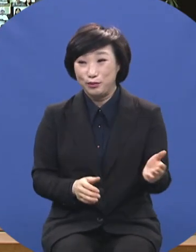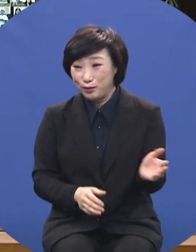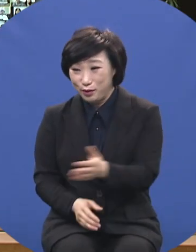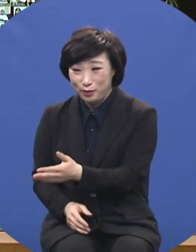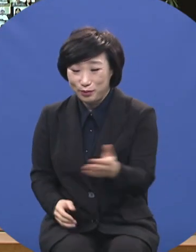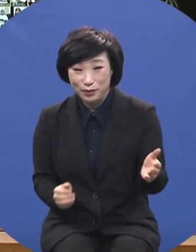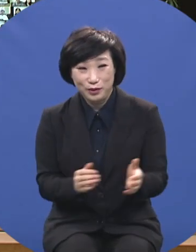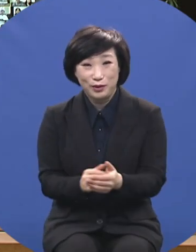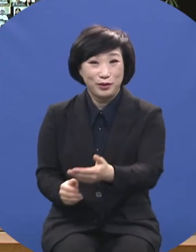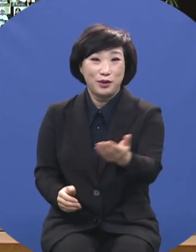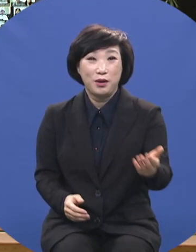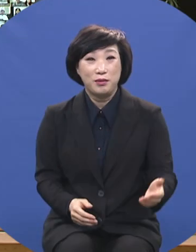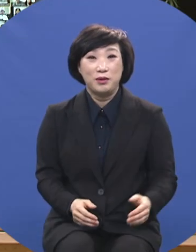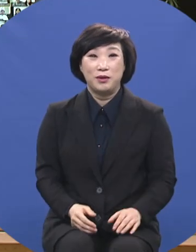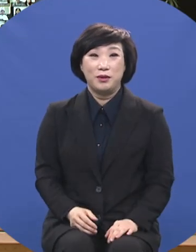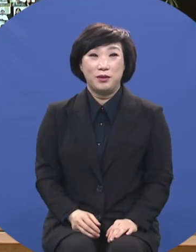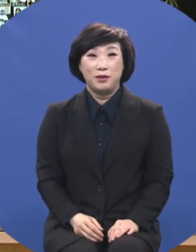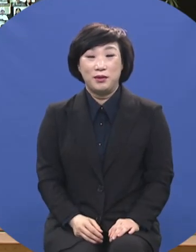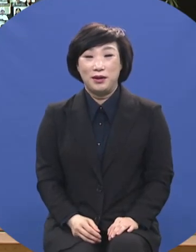없잖아.